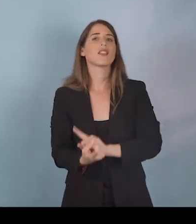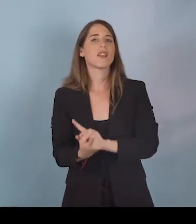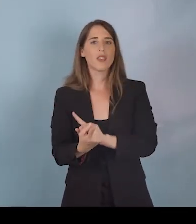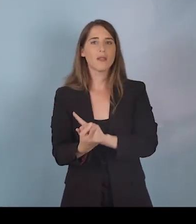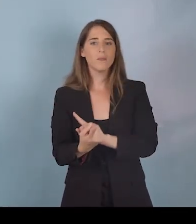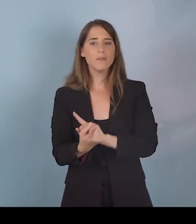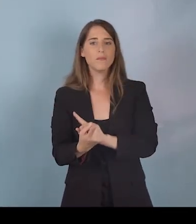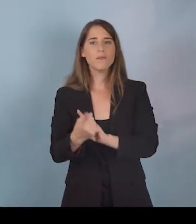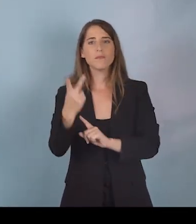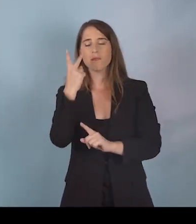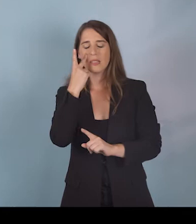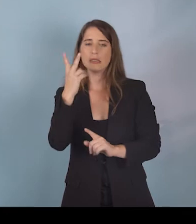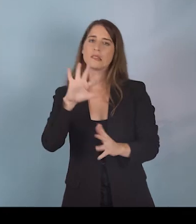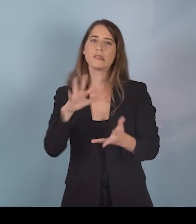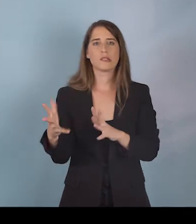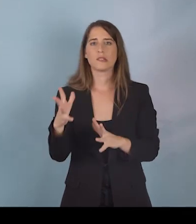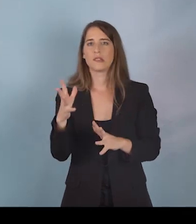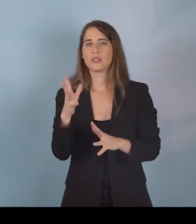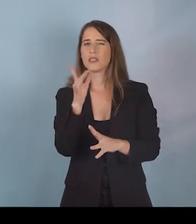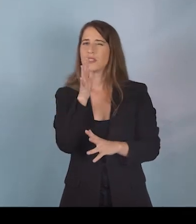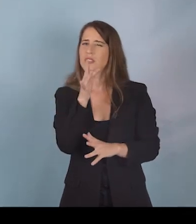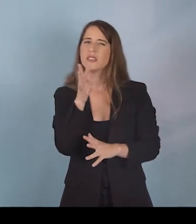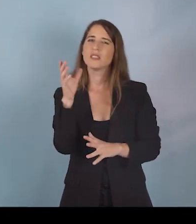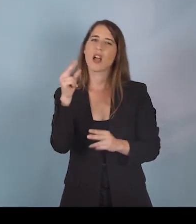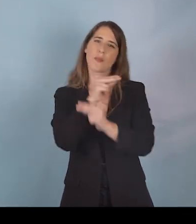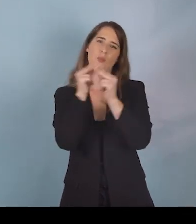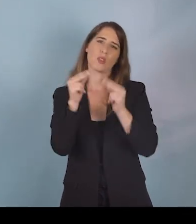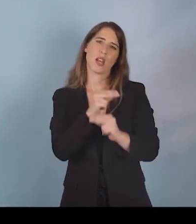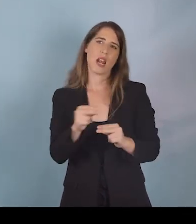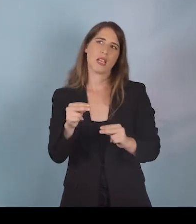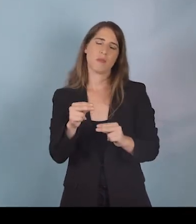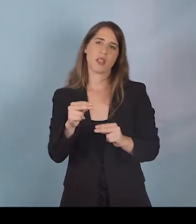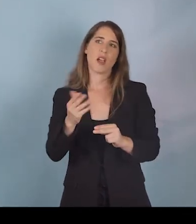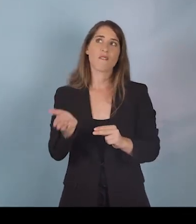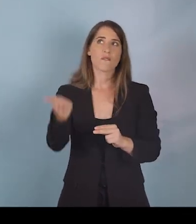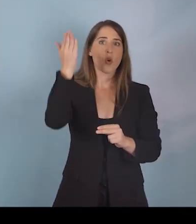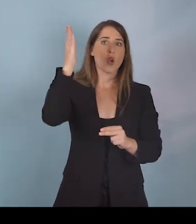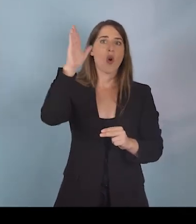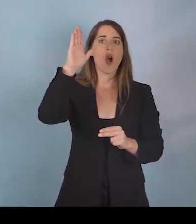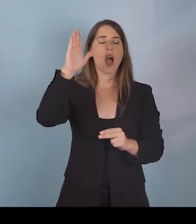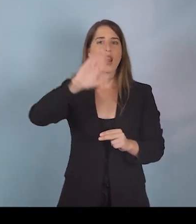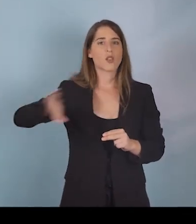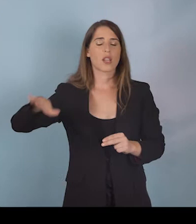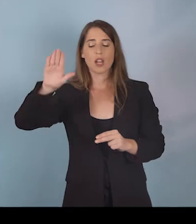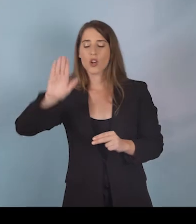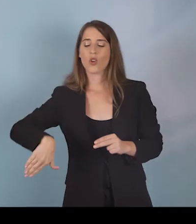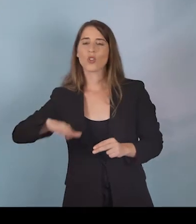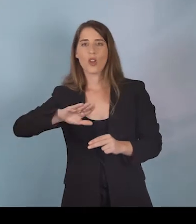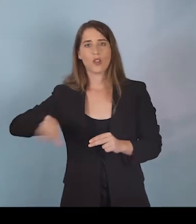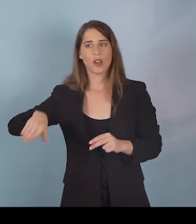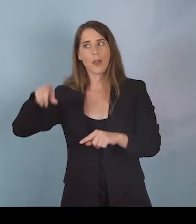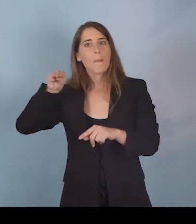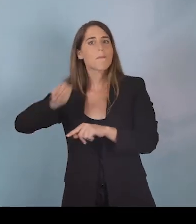Ευρώπη, ενώ αντίθετα βλέπουμε όχι τόσο καλά αποτελέσματα στις χώρες της Ανατολικής Ευρώπης